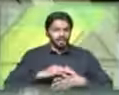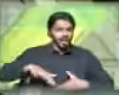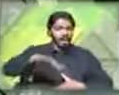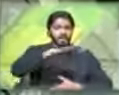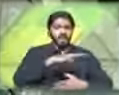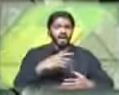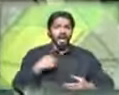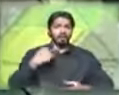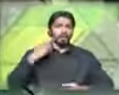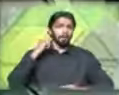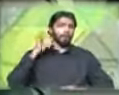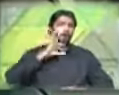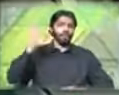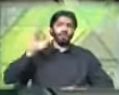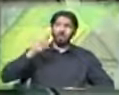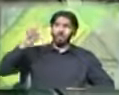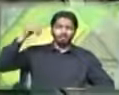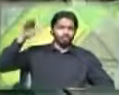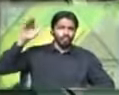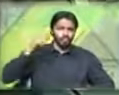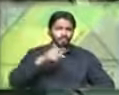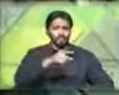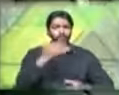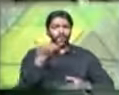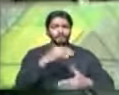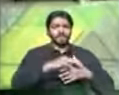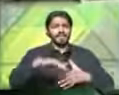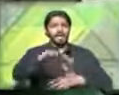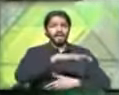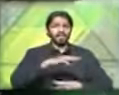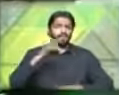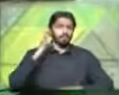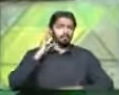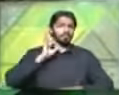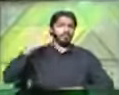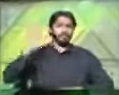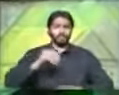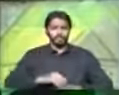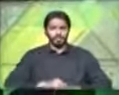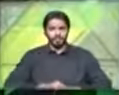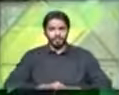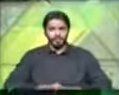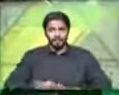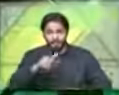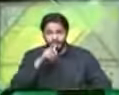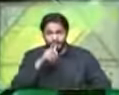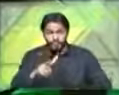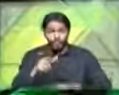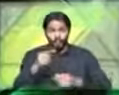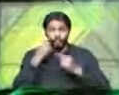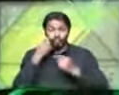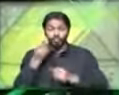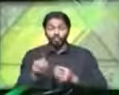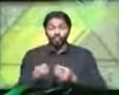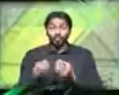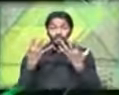لا يعنيه إلا أن يحمد بينهم. الله صلى الله عليه. يقطع الله عز وجل نور البصيرة عن